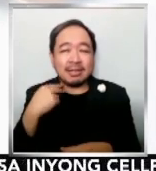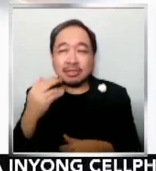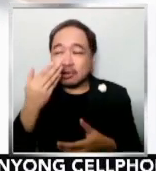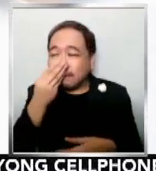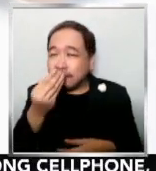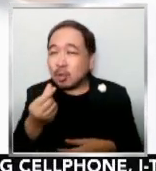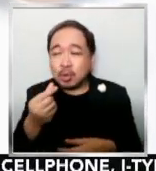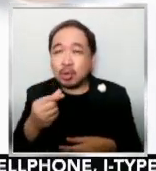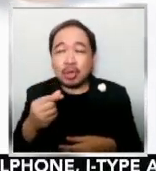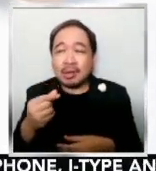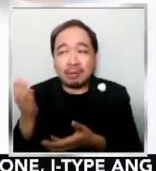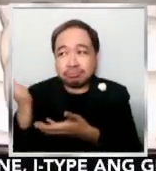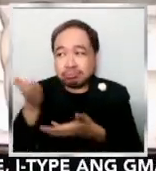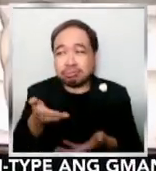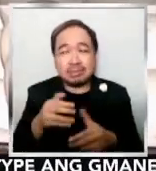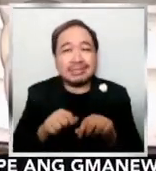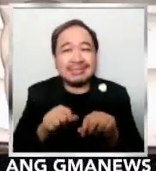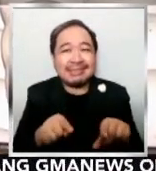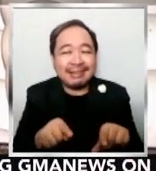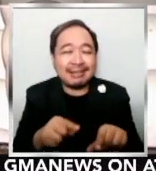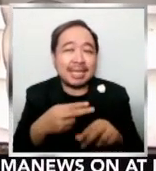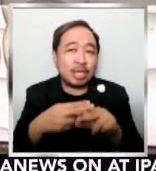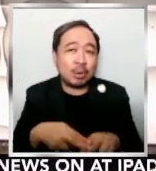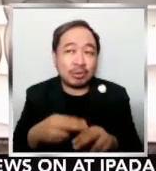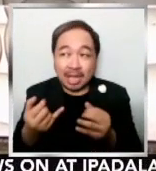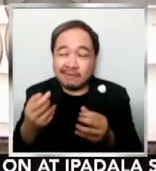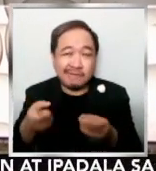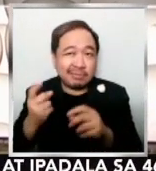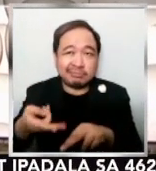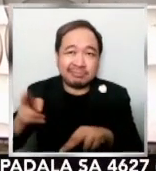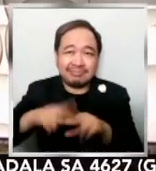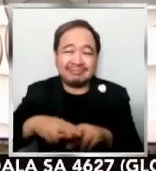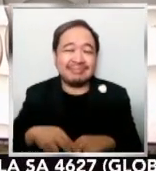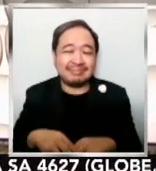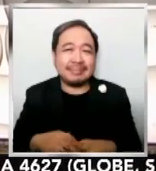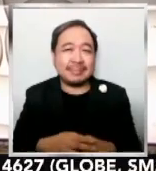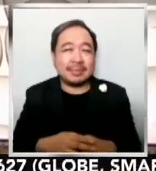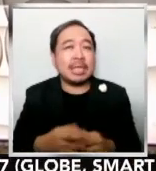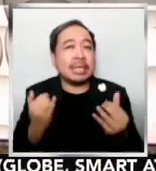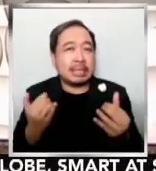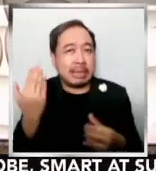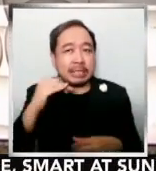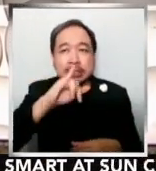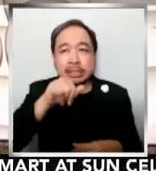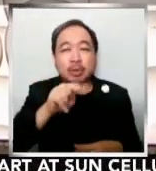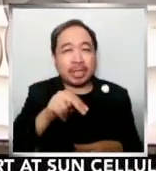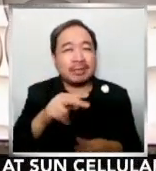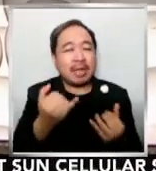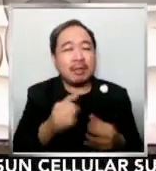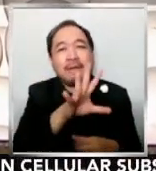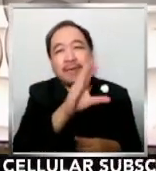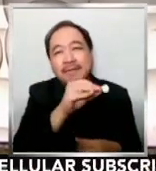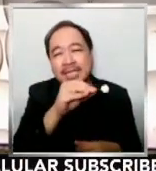itlog, kaya ang bilis ngayon tumataas. Kumpara noong Enero, 50 centavos hanggang 2 pesos na ang iminahal ng farm gate price